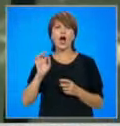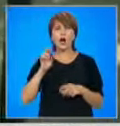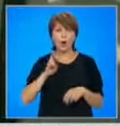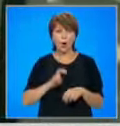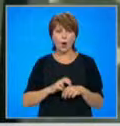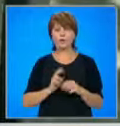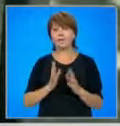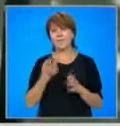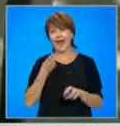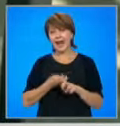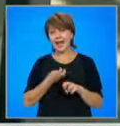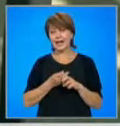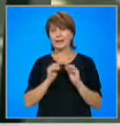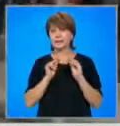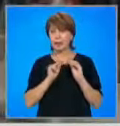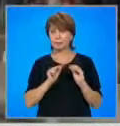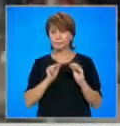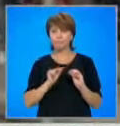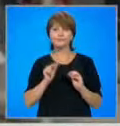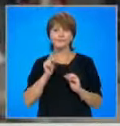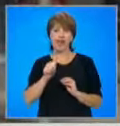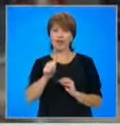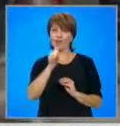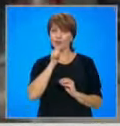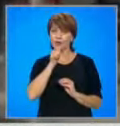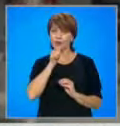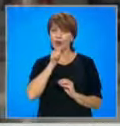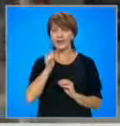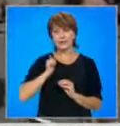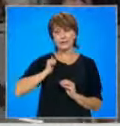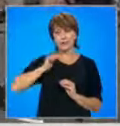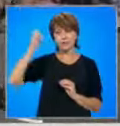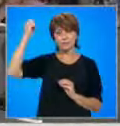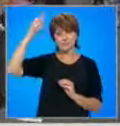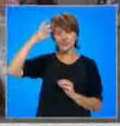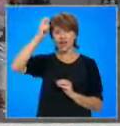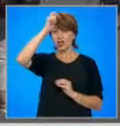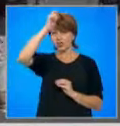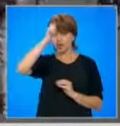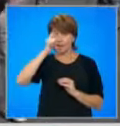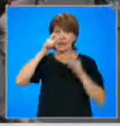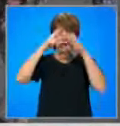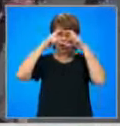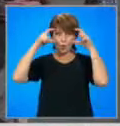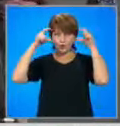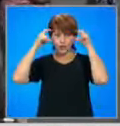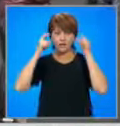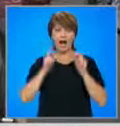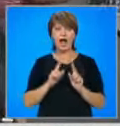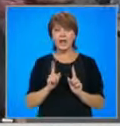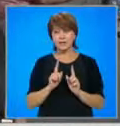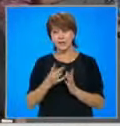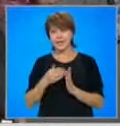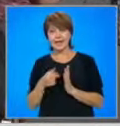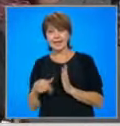пият течности и да се пазят от слънцето. Предпазваме се с шапки и слънчеви очила и стоим вътре. По възможност не излизаме навън